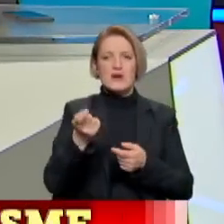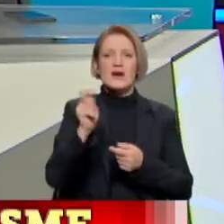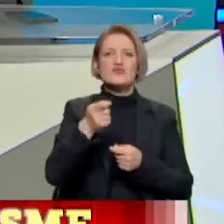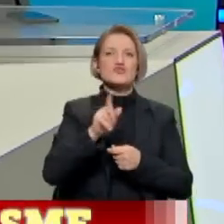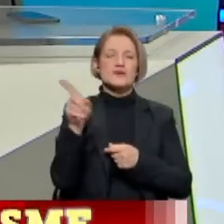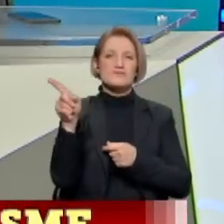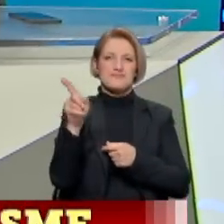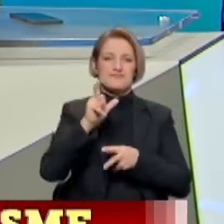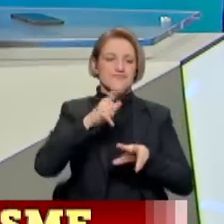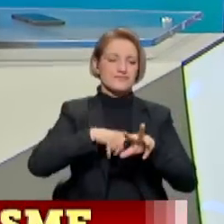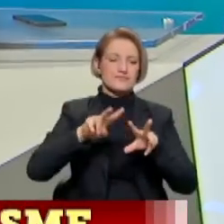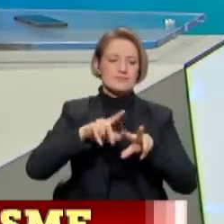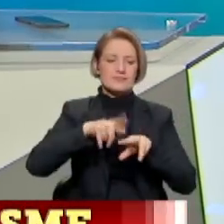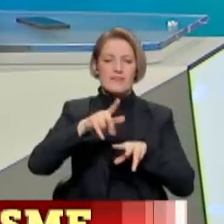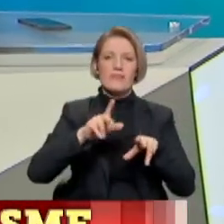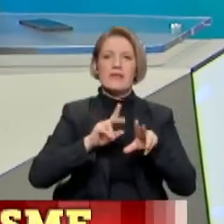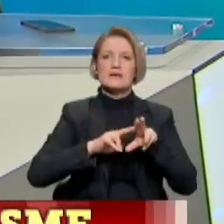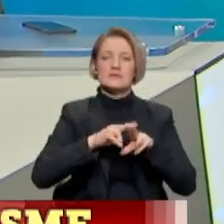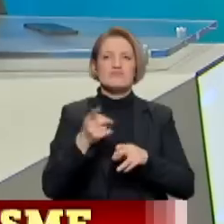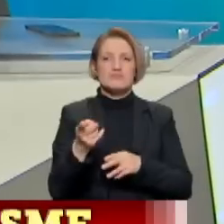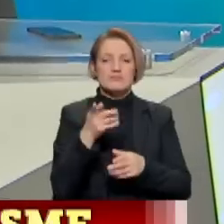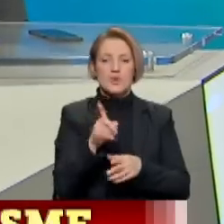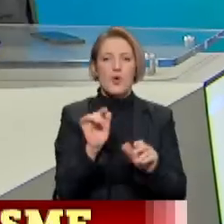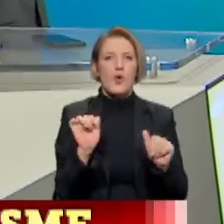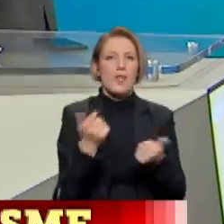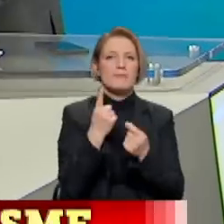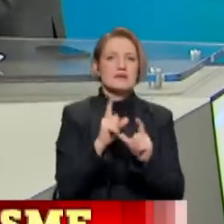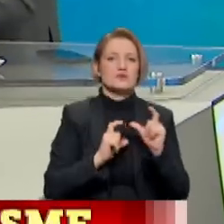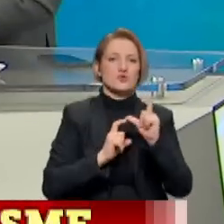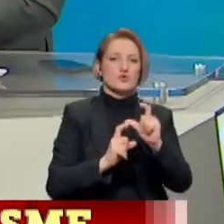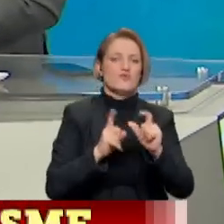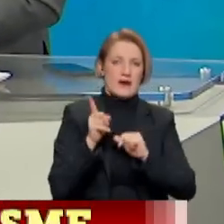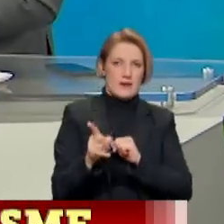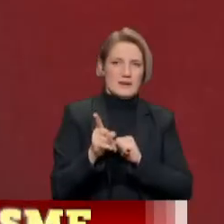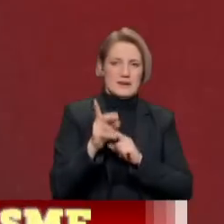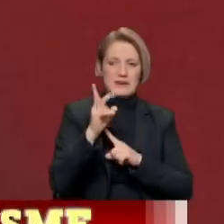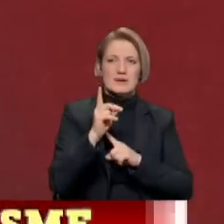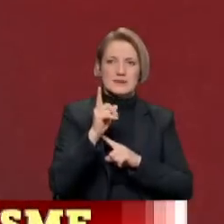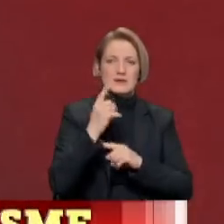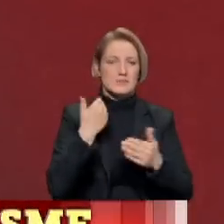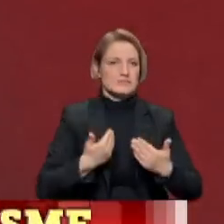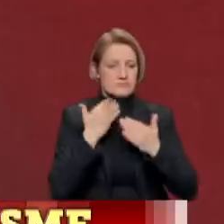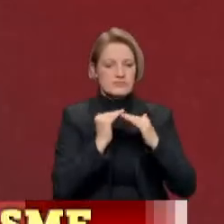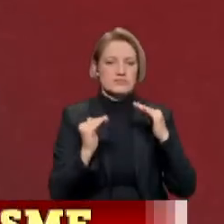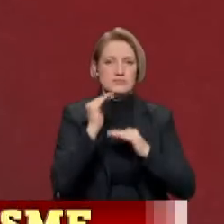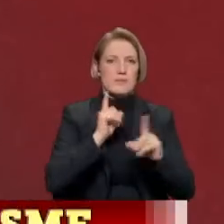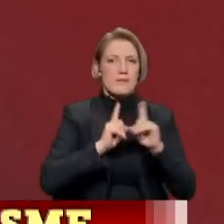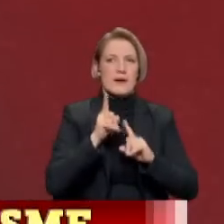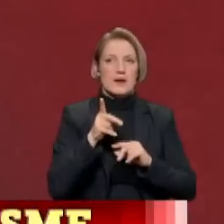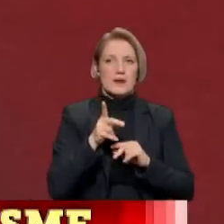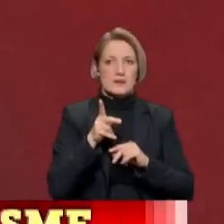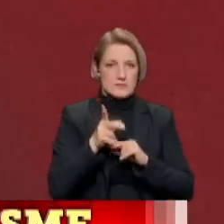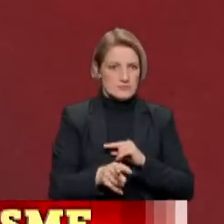şeyler oldu. Yani her şeyi yaptırıyorlar. Burada önemli bir soru var. İstinaf aşaması var, Yargıtay aşaması var. Burada